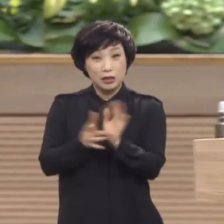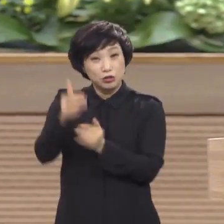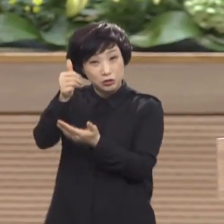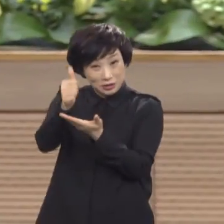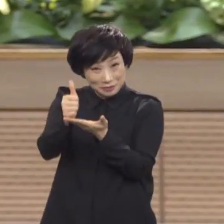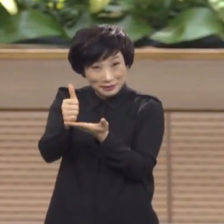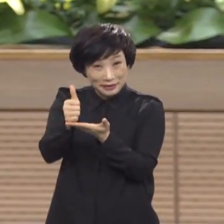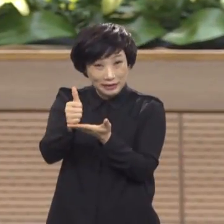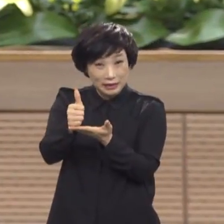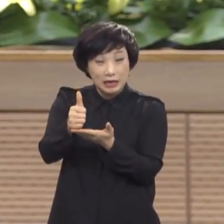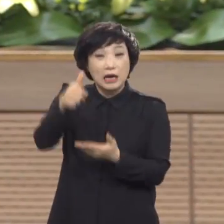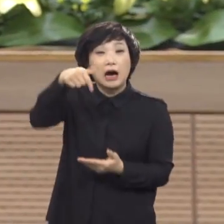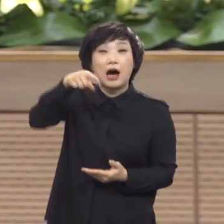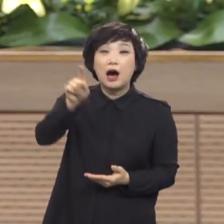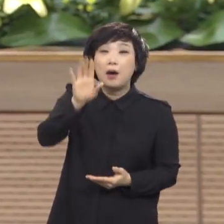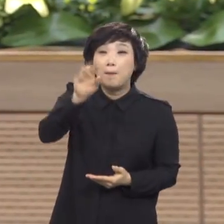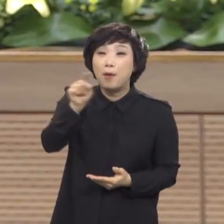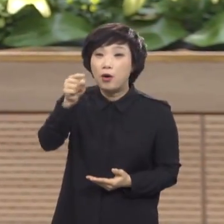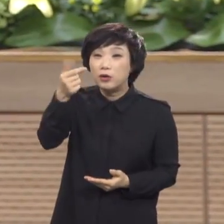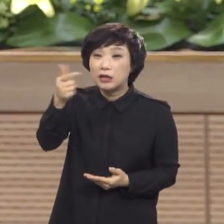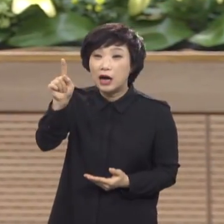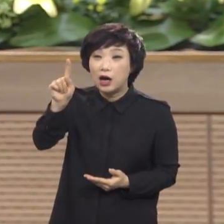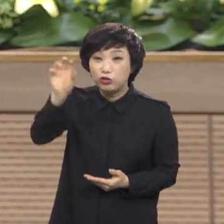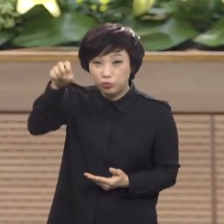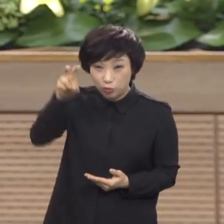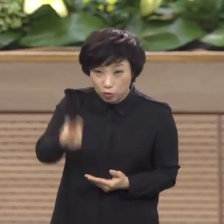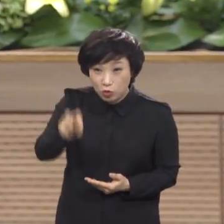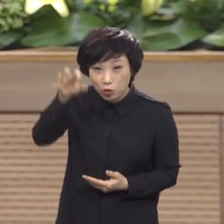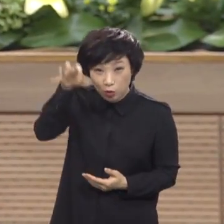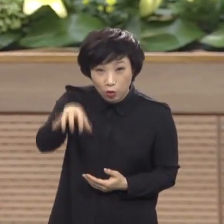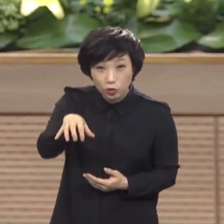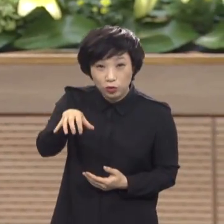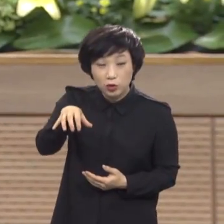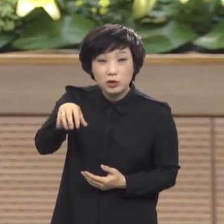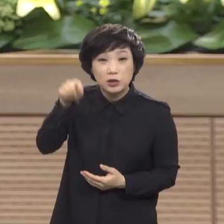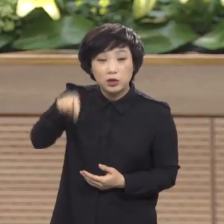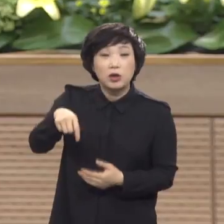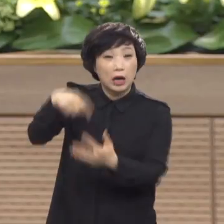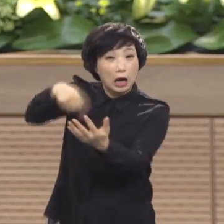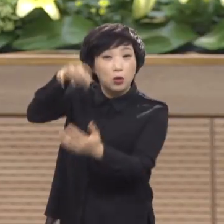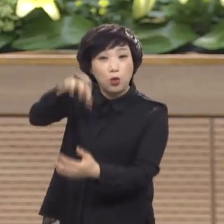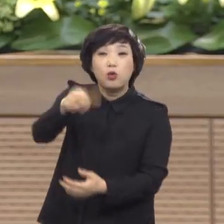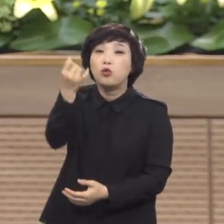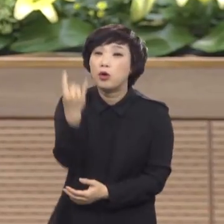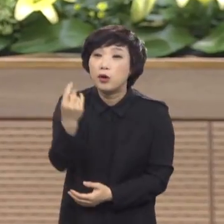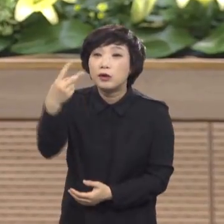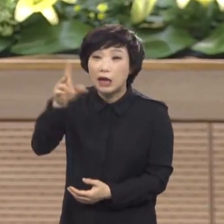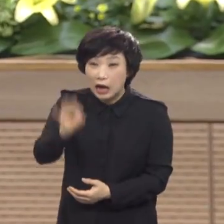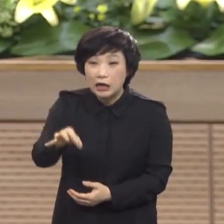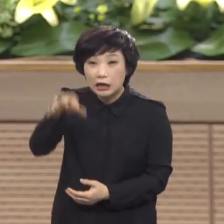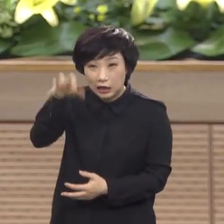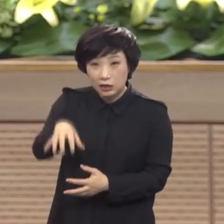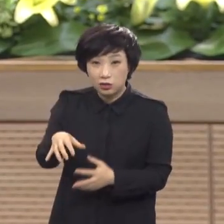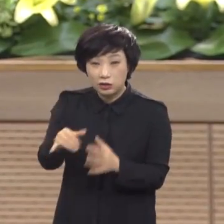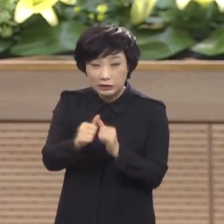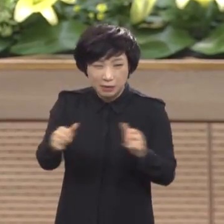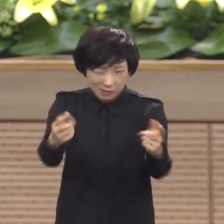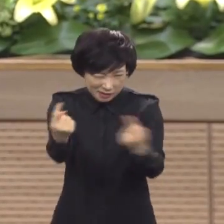예수께서 가버나움 성전에서 가르치실 때, 회당에서 가르치실 때에